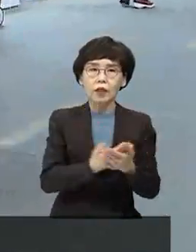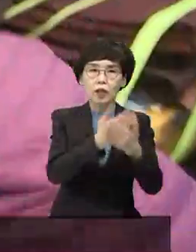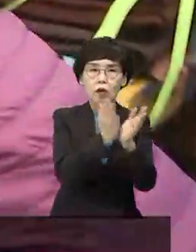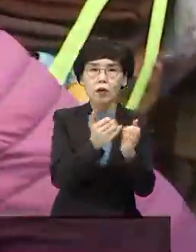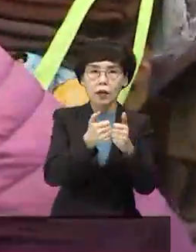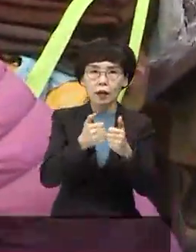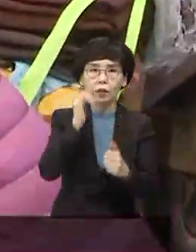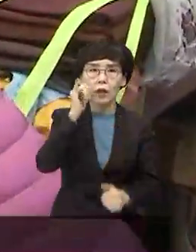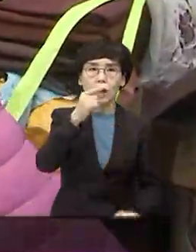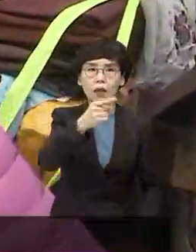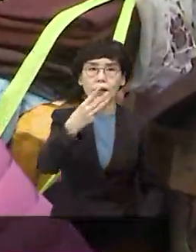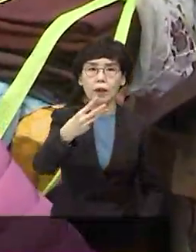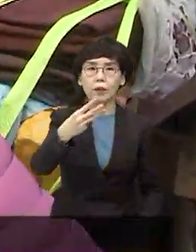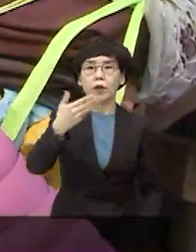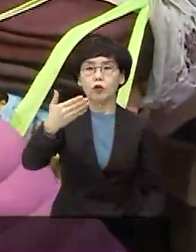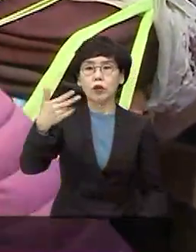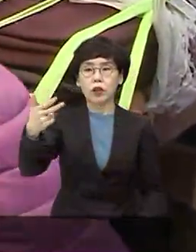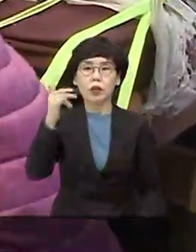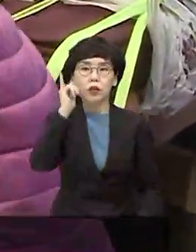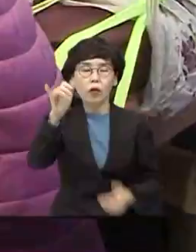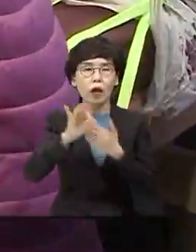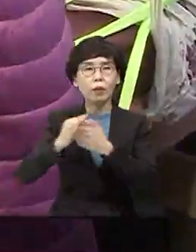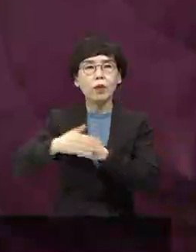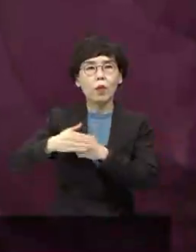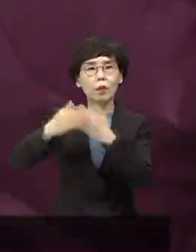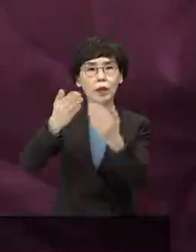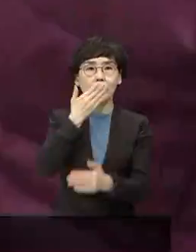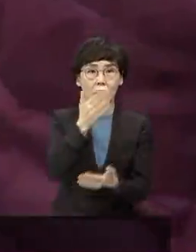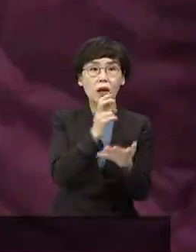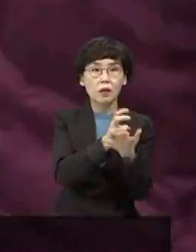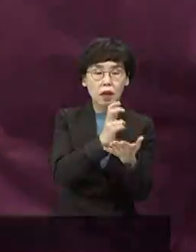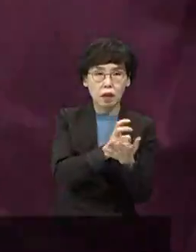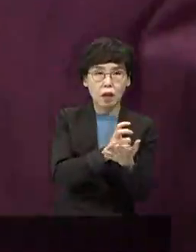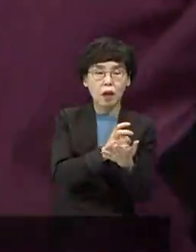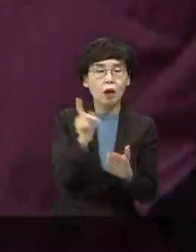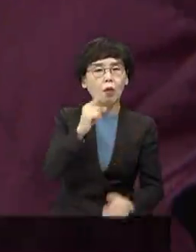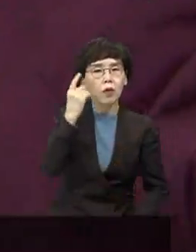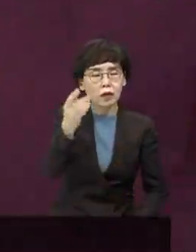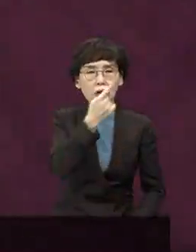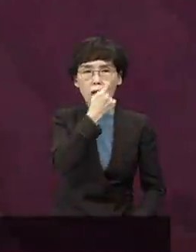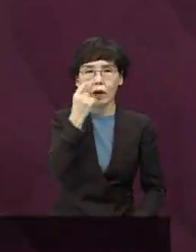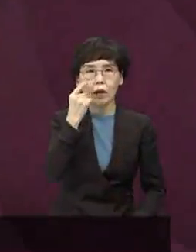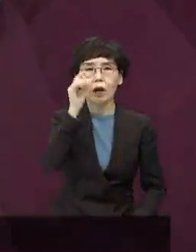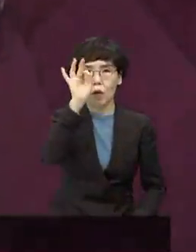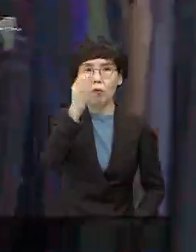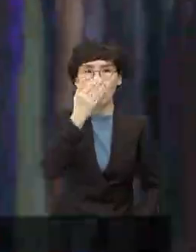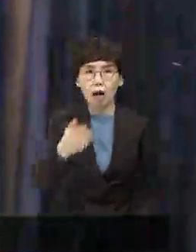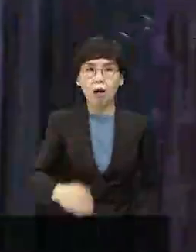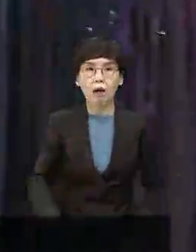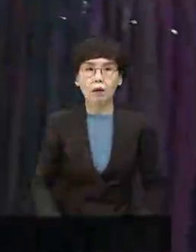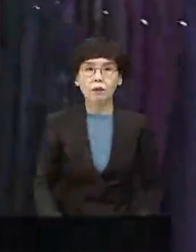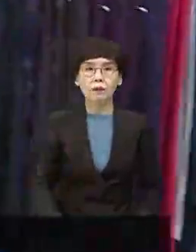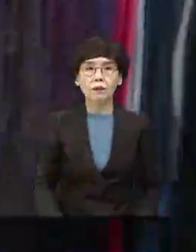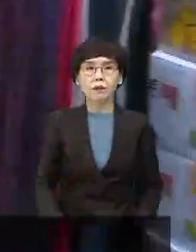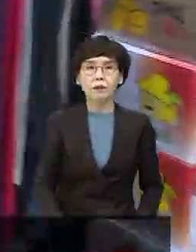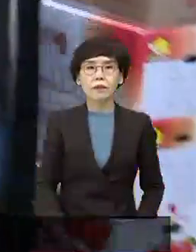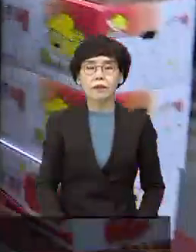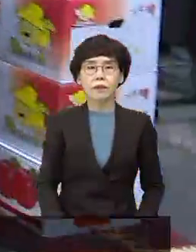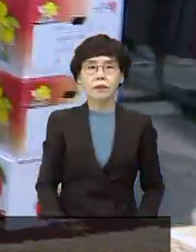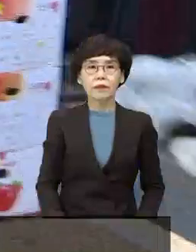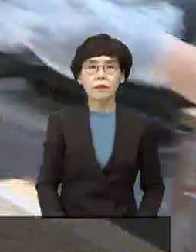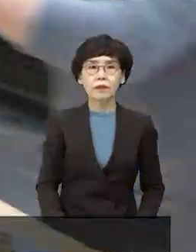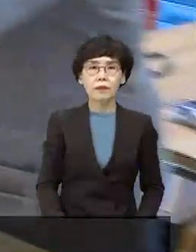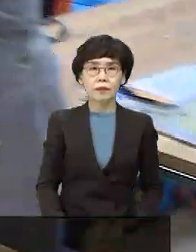상담전화 1397로 연락하면 도움받을 수 있는 제도가 무엇인지 확인할 수 있습니다. JTB 뉴스